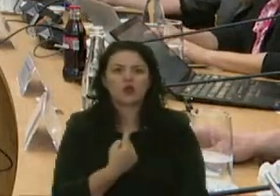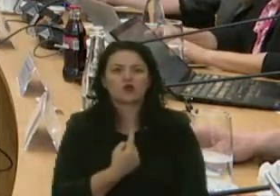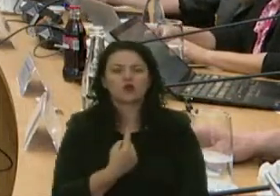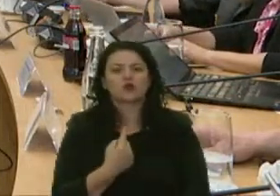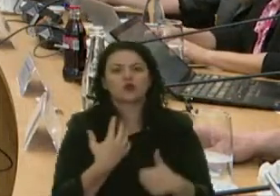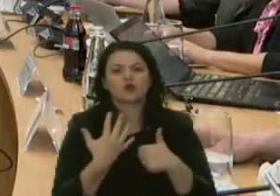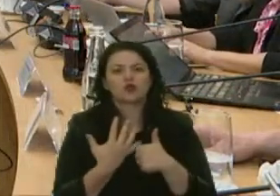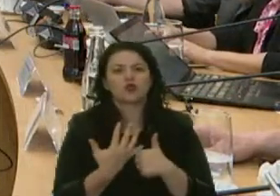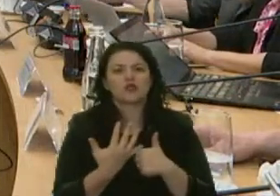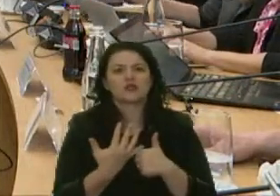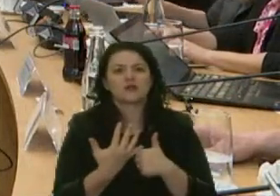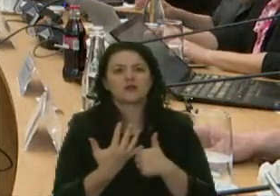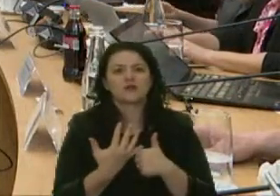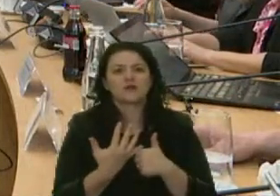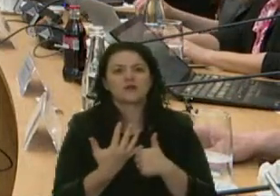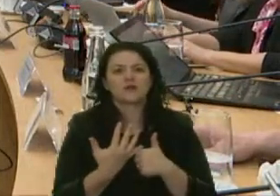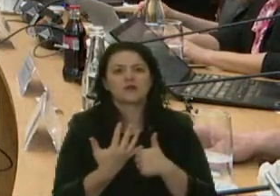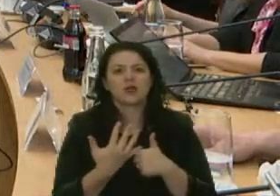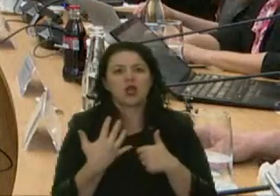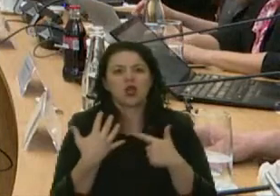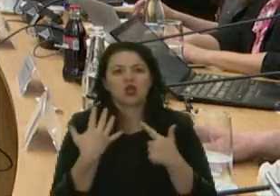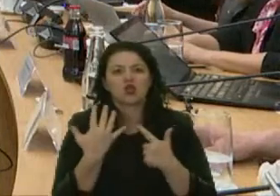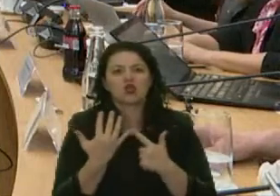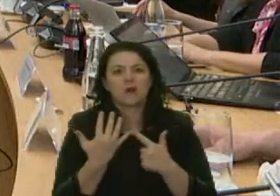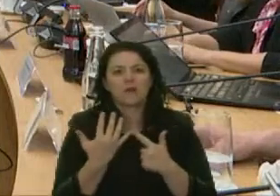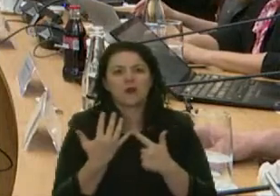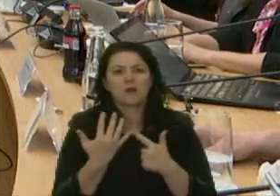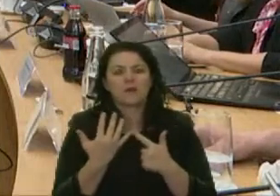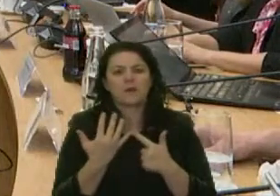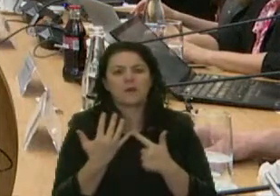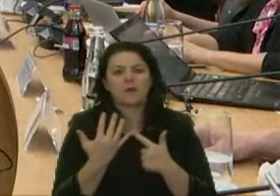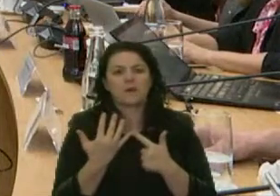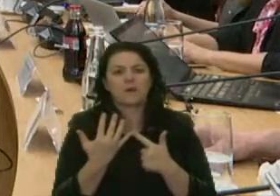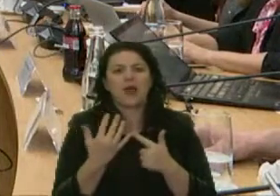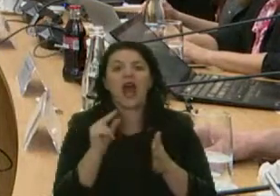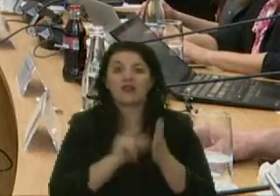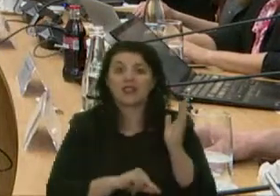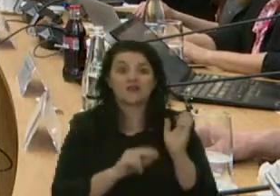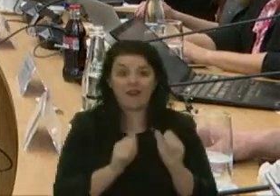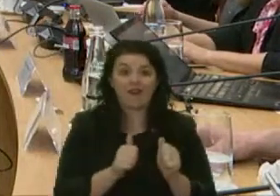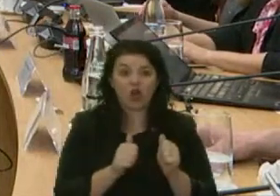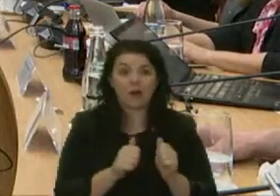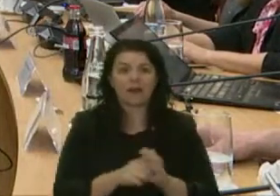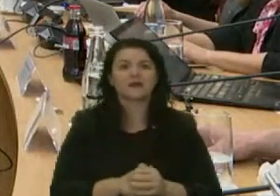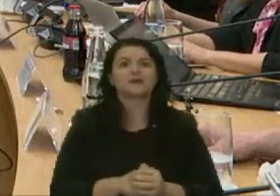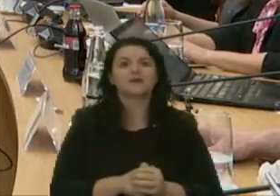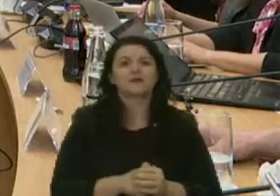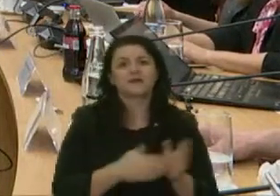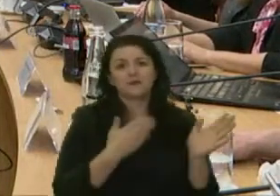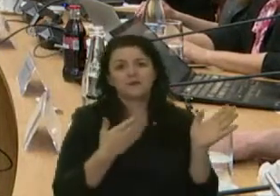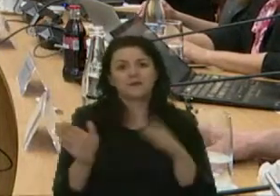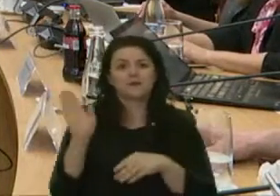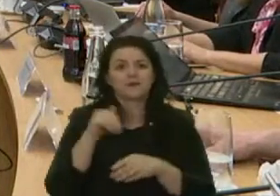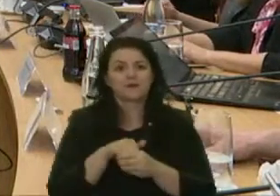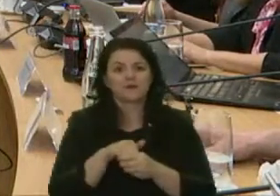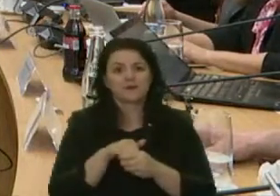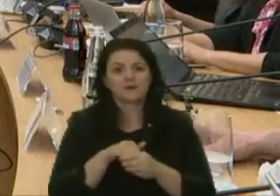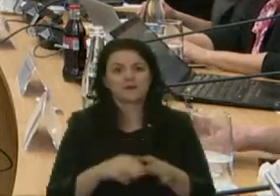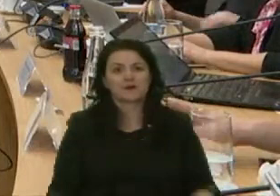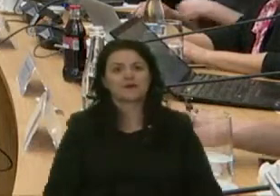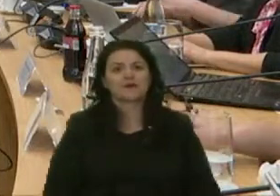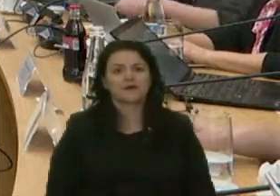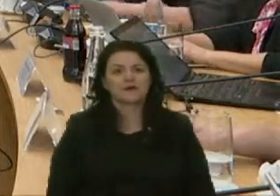Comisia 6 Comisia 6e aviz favorabil Comisia 7 Comisia aviz abil supun la vot proiectul